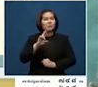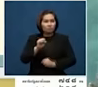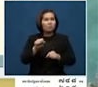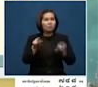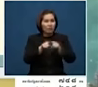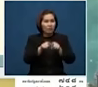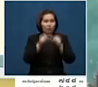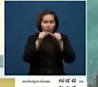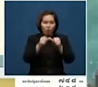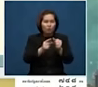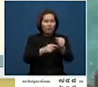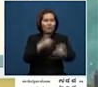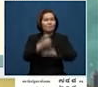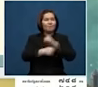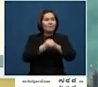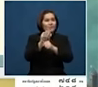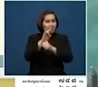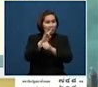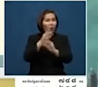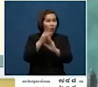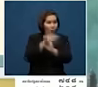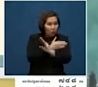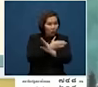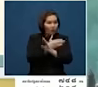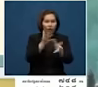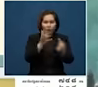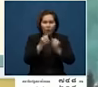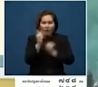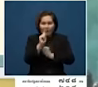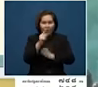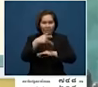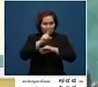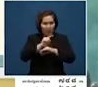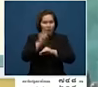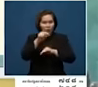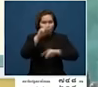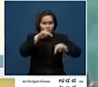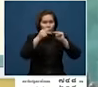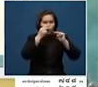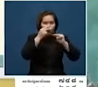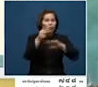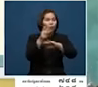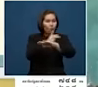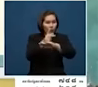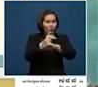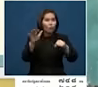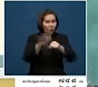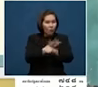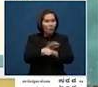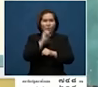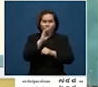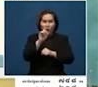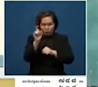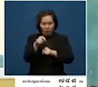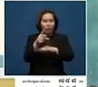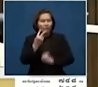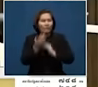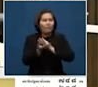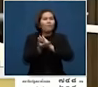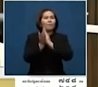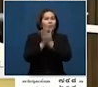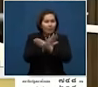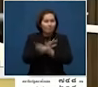ไปเนี่ยโดยที่ไม่รู้แล้วกำลังเซ็นอนุญาตให้สมาชิกเนี่ยใช้คลิปอะไรก็ไม่รู ้ นี่ไหมฮะใช้คลิปอะไร